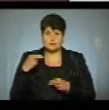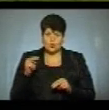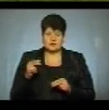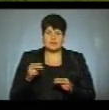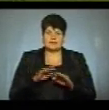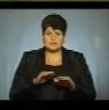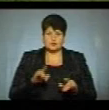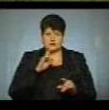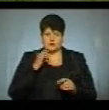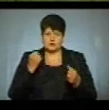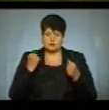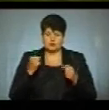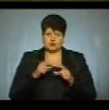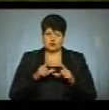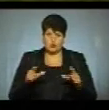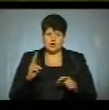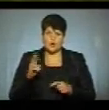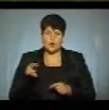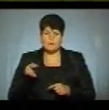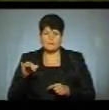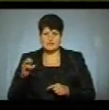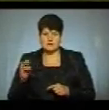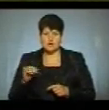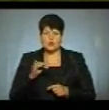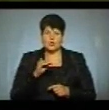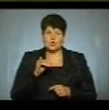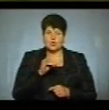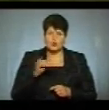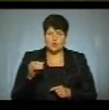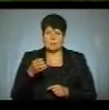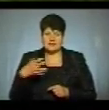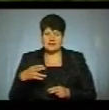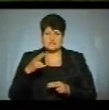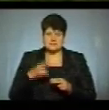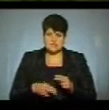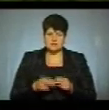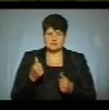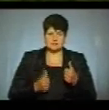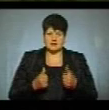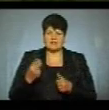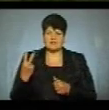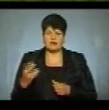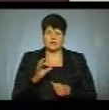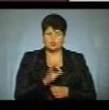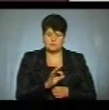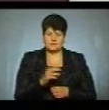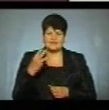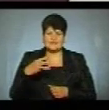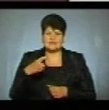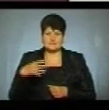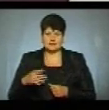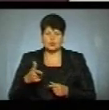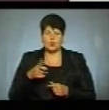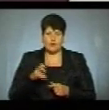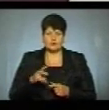обласної дитячо-юнацької спортшколи «Скопиченців» у категорії Ю-15 завершила матч із рахунком 2-0. На 30-й хвилині гол